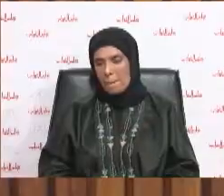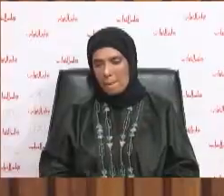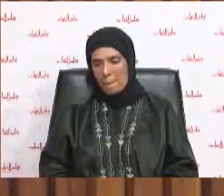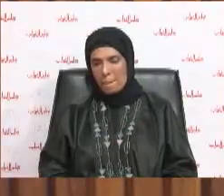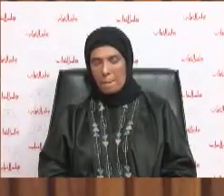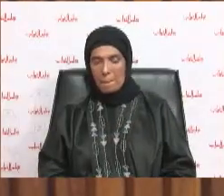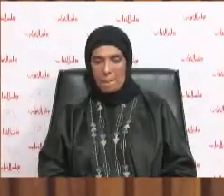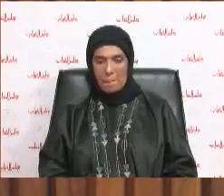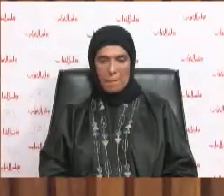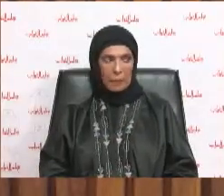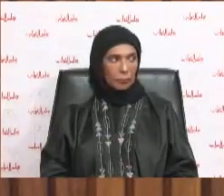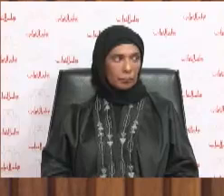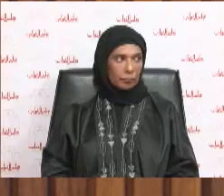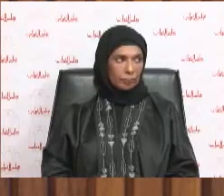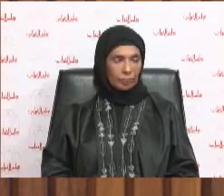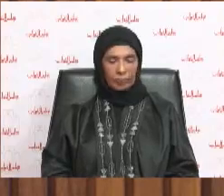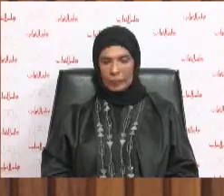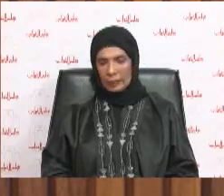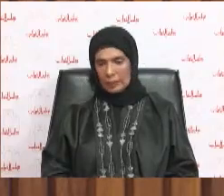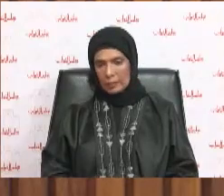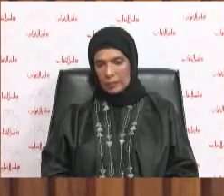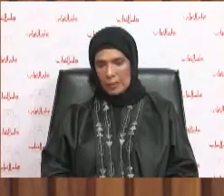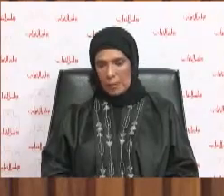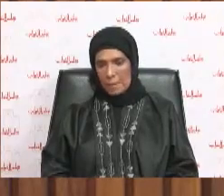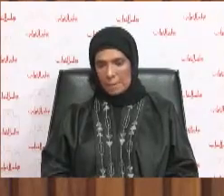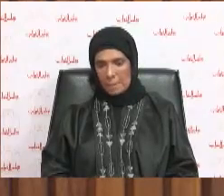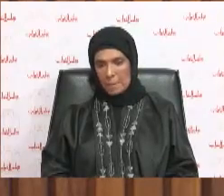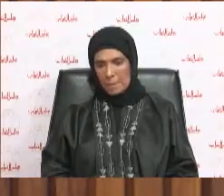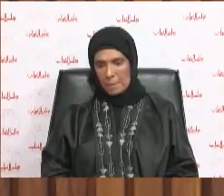شكرا دكتور. سعادة الوزير المواصلات تفضل.